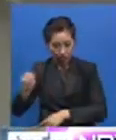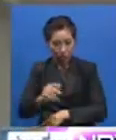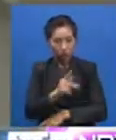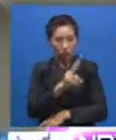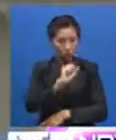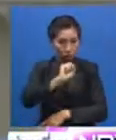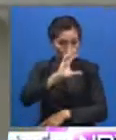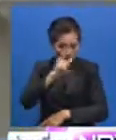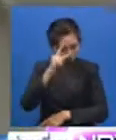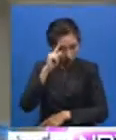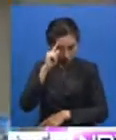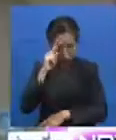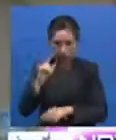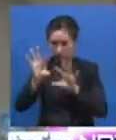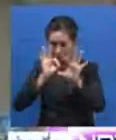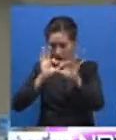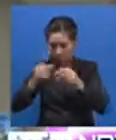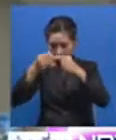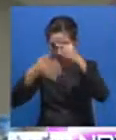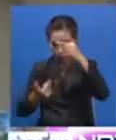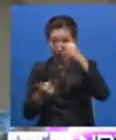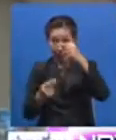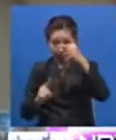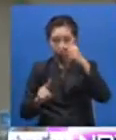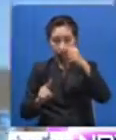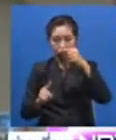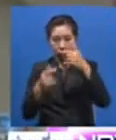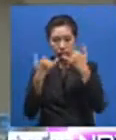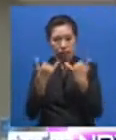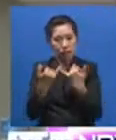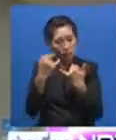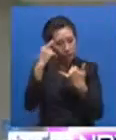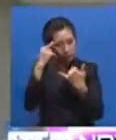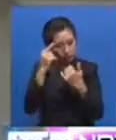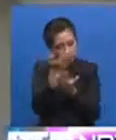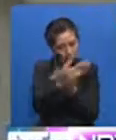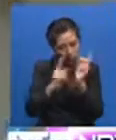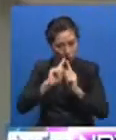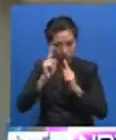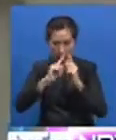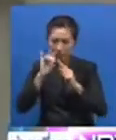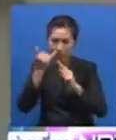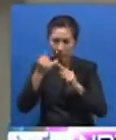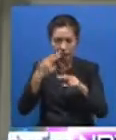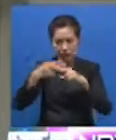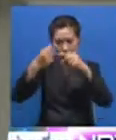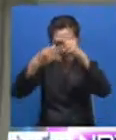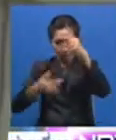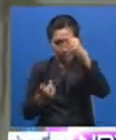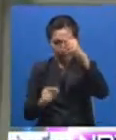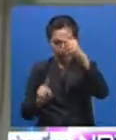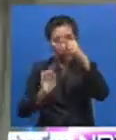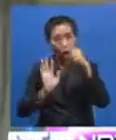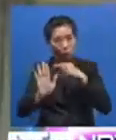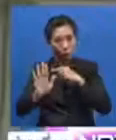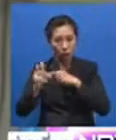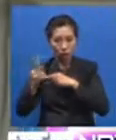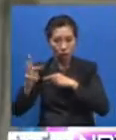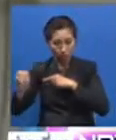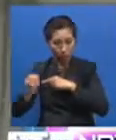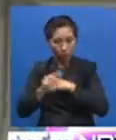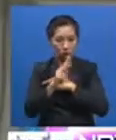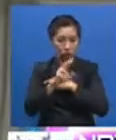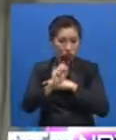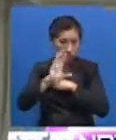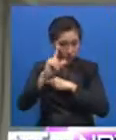ทั้งหมด11คนด้วยกันซึ่งมีการคาดการณ์นะคะว่าผู้ที่จะเข้ามาเป็นกรรมการในสัดส่วนของครม.และคสช.